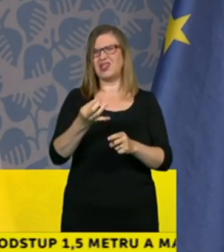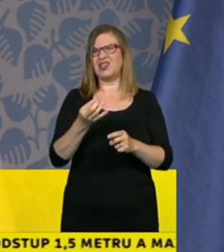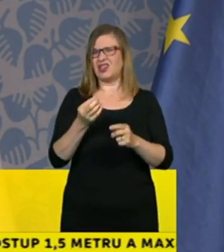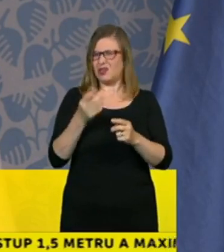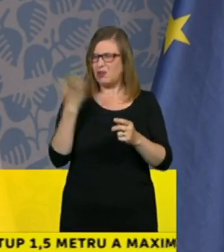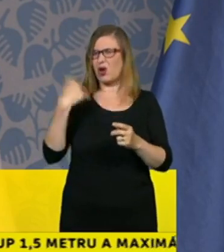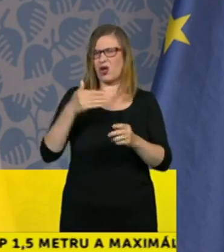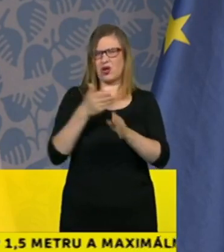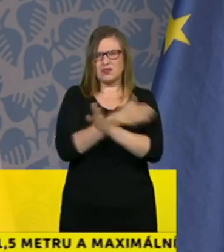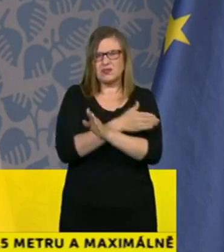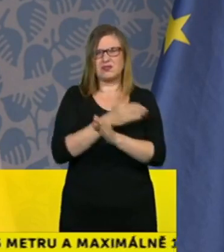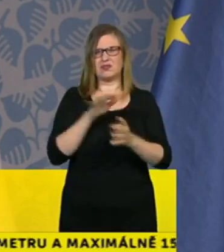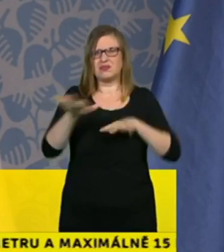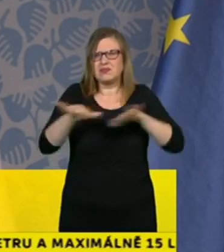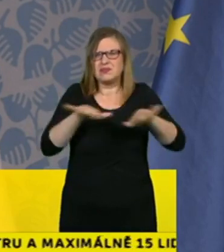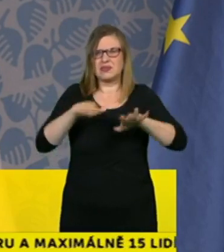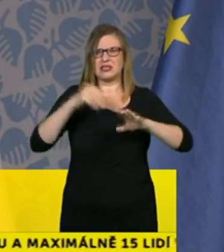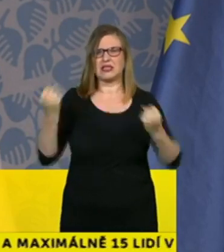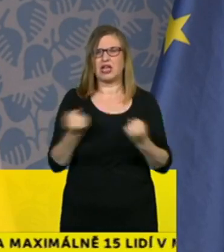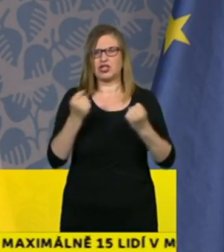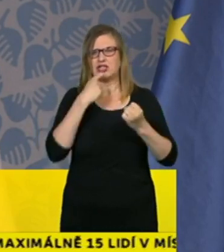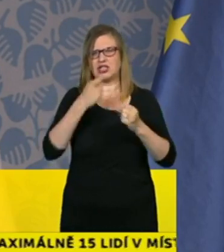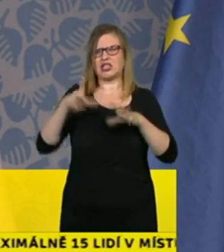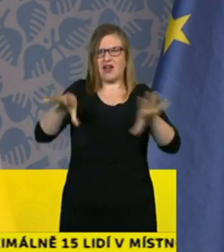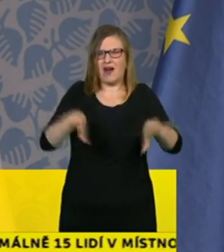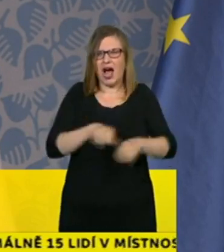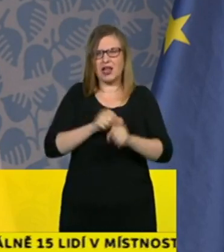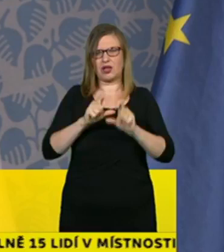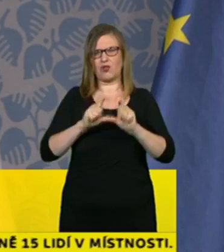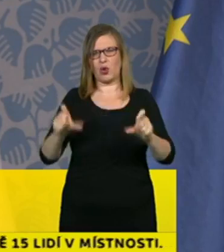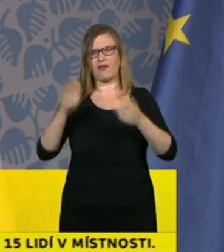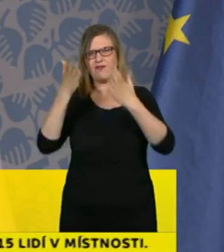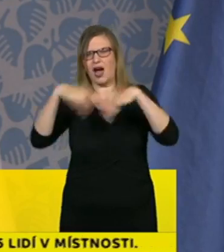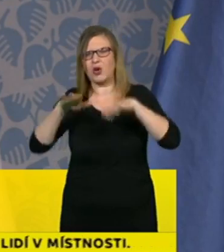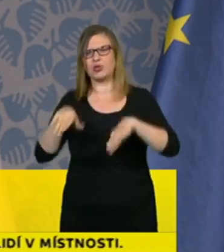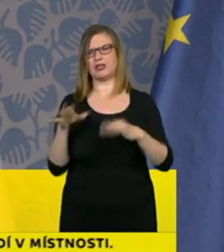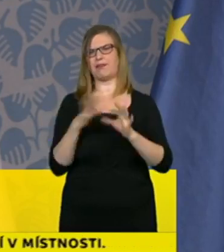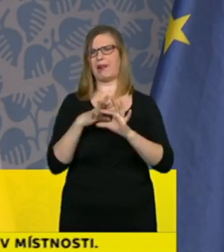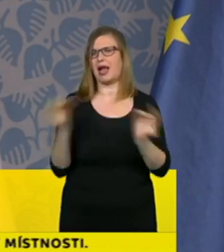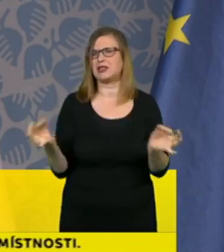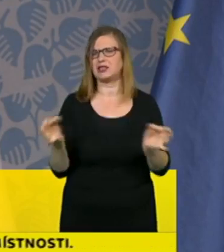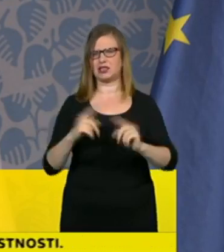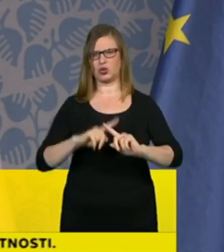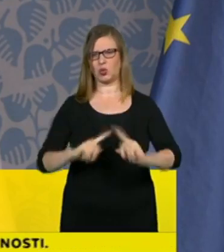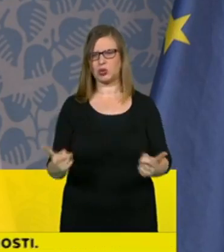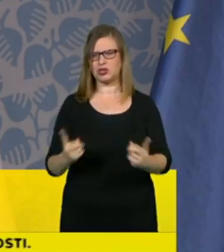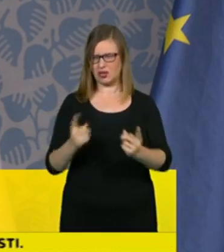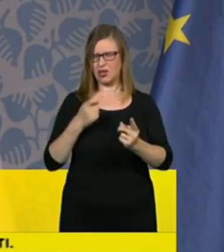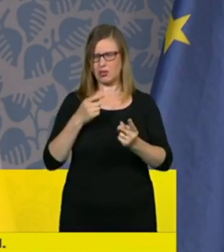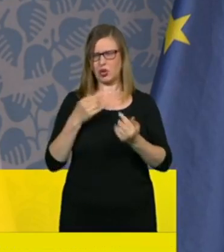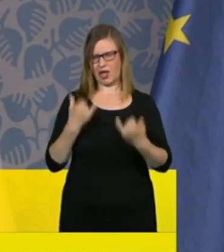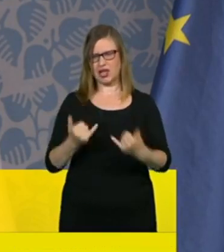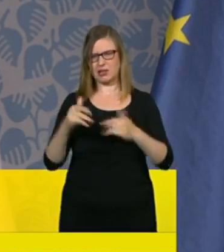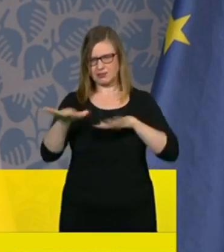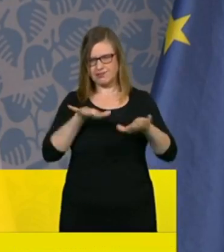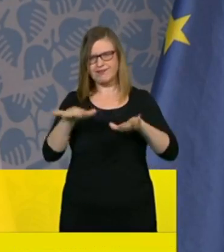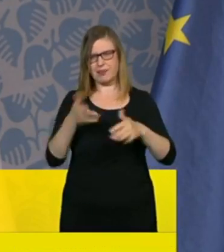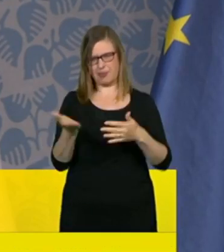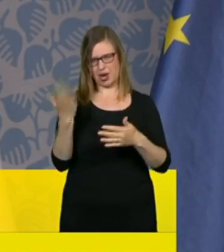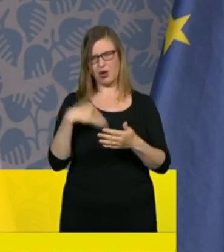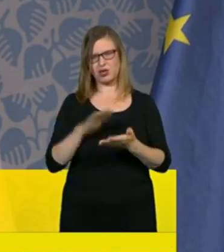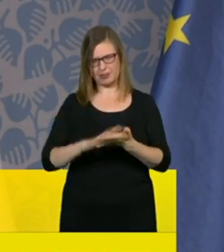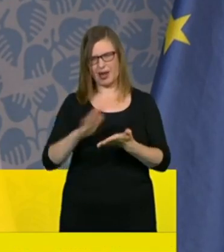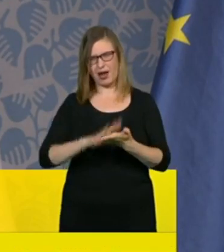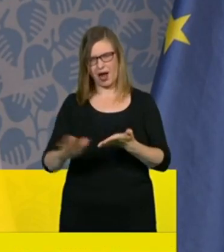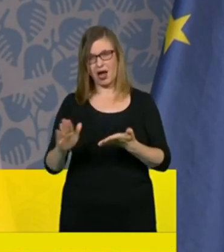stihlo ve sněmovně schválit vzhledem k Vánocům, k prázdninám a tak podobně. Očekáváte, že se